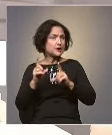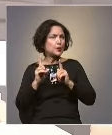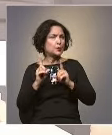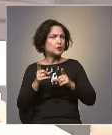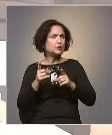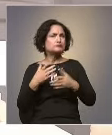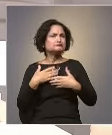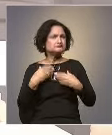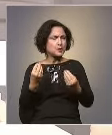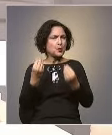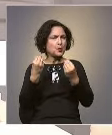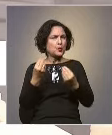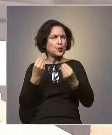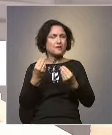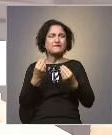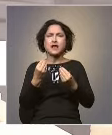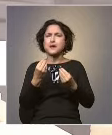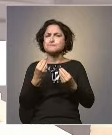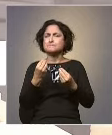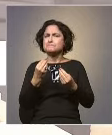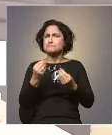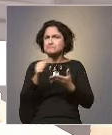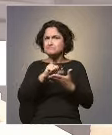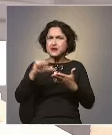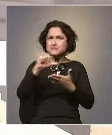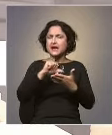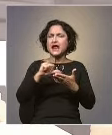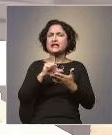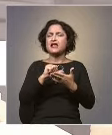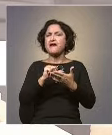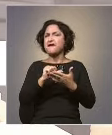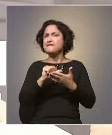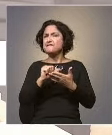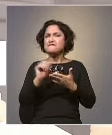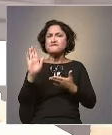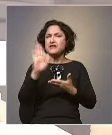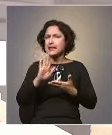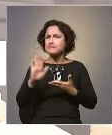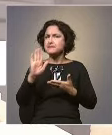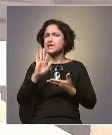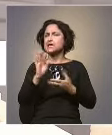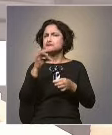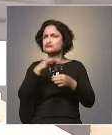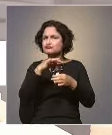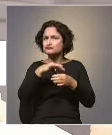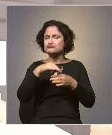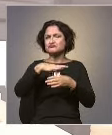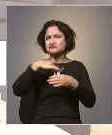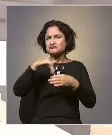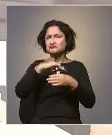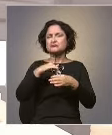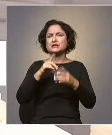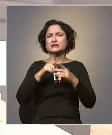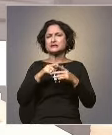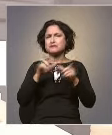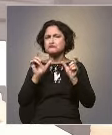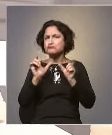много интересни препарати на базата на някои витамини, витамин Е, например, и негови деривати с цел